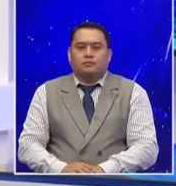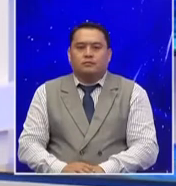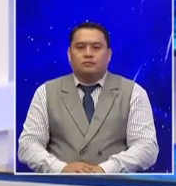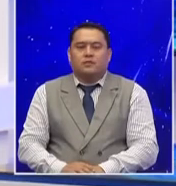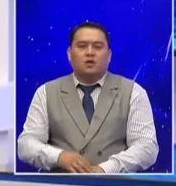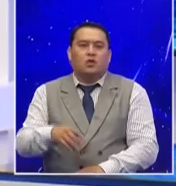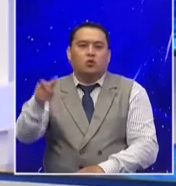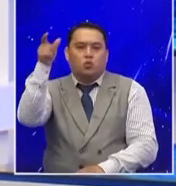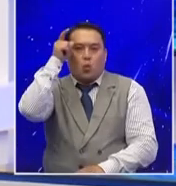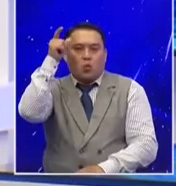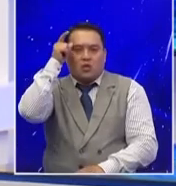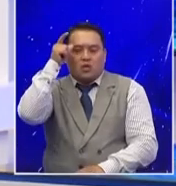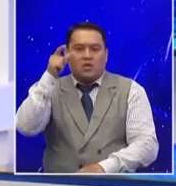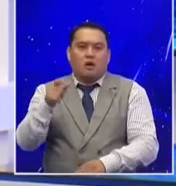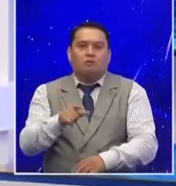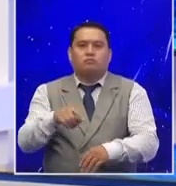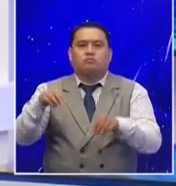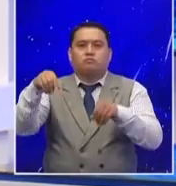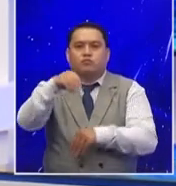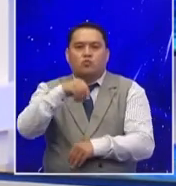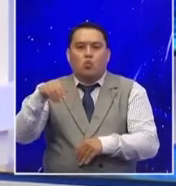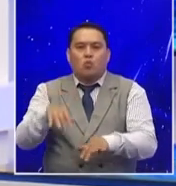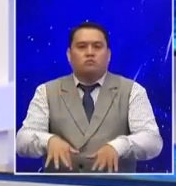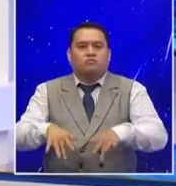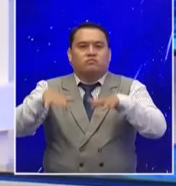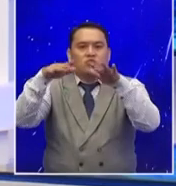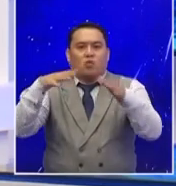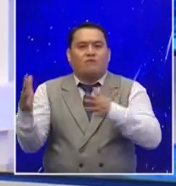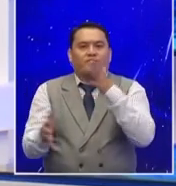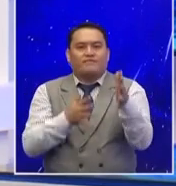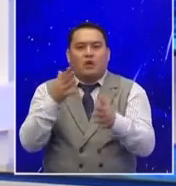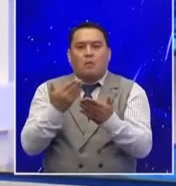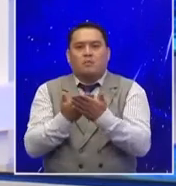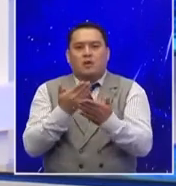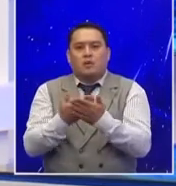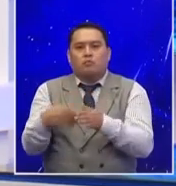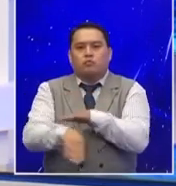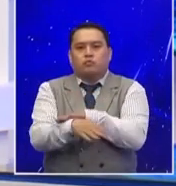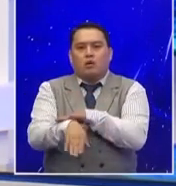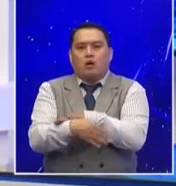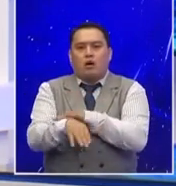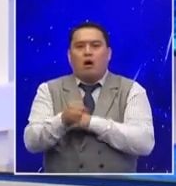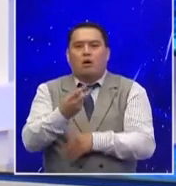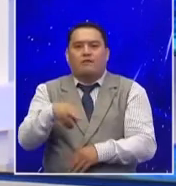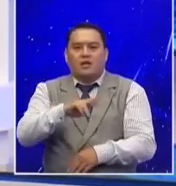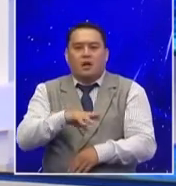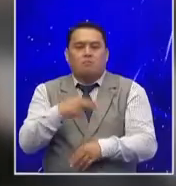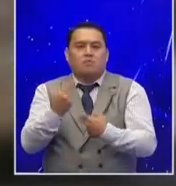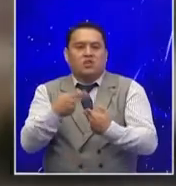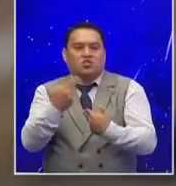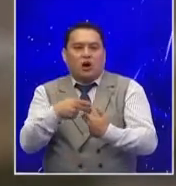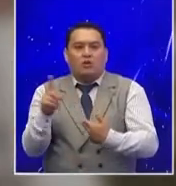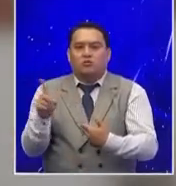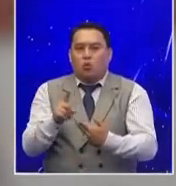Анкару накрыла песчаная буря. Тяжелые облака пыли, принесенные ветром, предположительно с пустынь Саудовской Аравии, мешали видимости